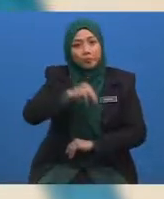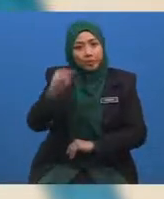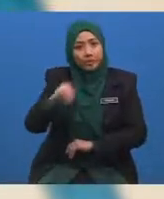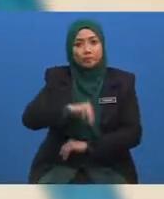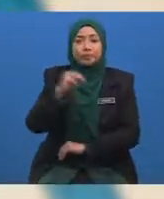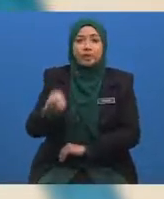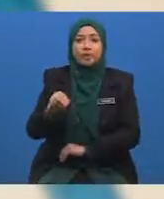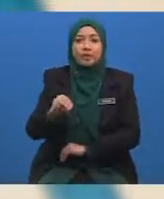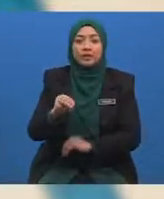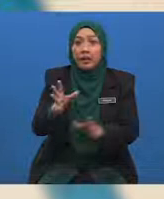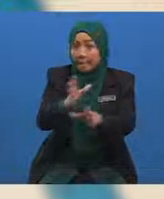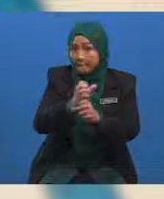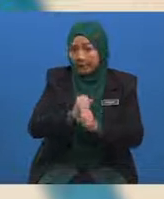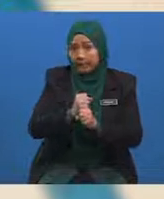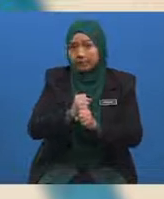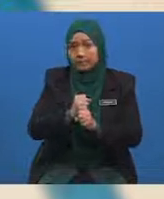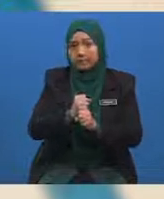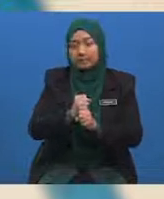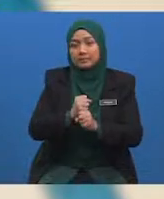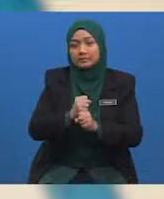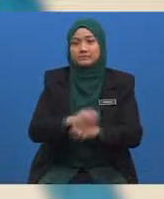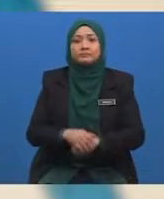murid-murid dapat